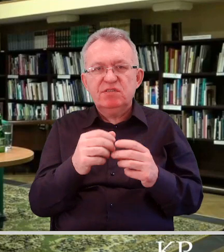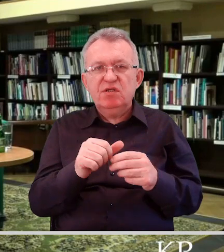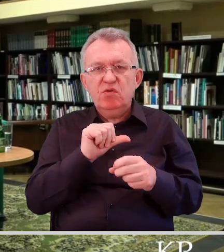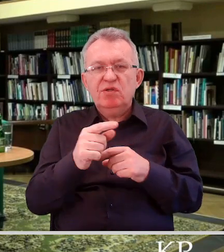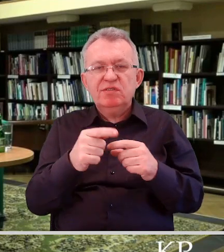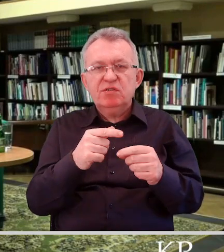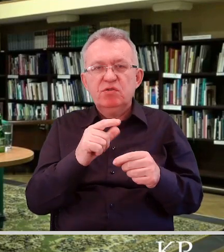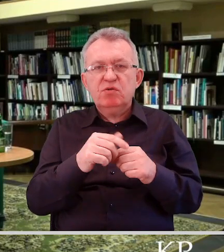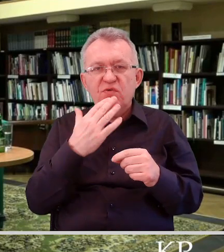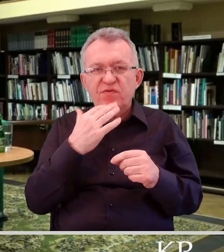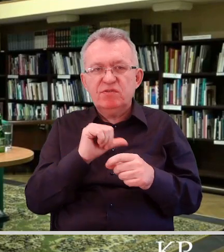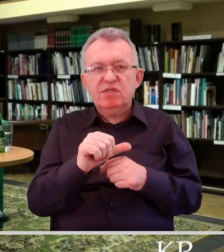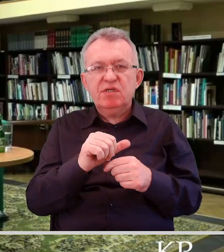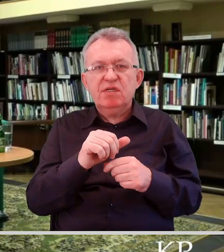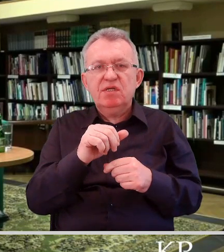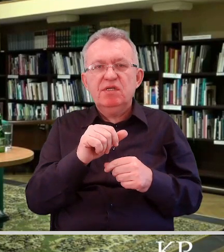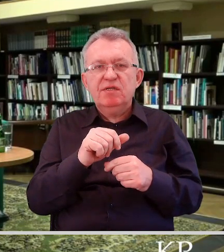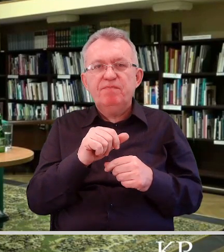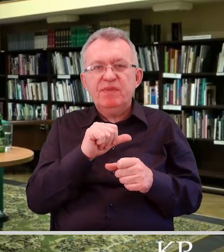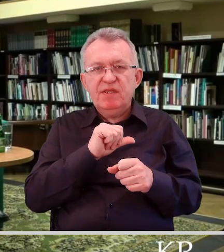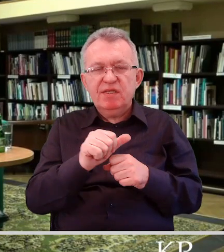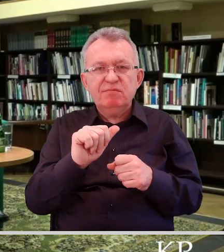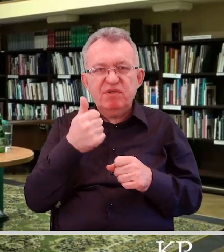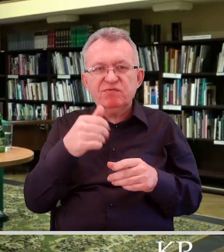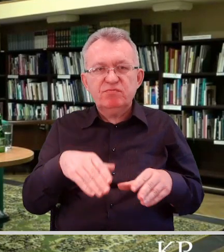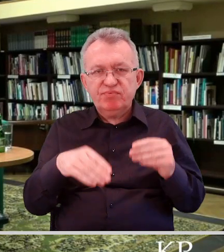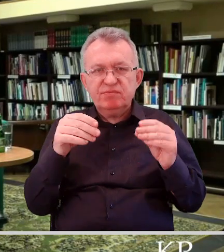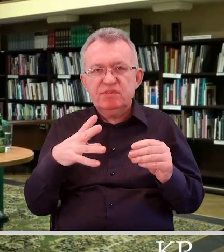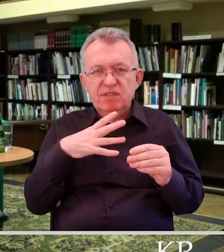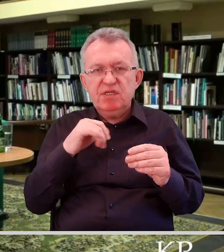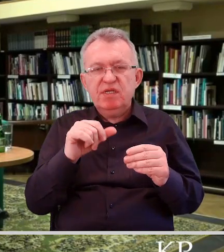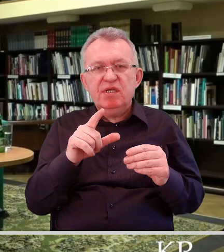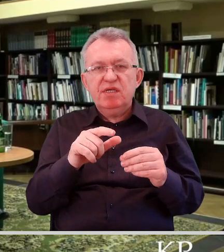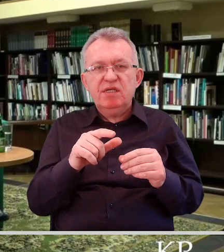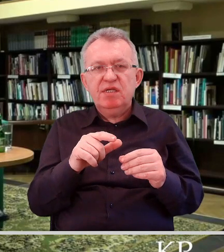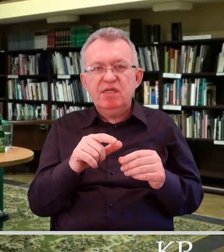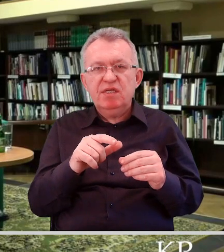serial, o którym mówiłam, w którym gra właśnie Kamiko Tan, tam jest, prawda, pierwszy odcinek jest właśnie o tym, że